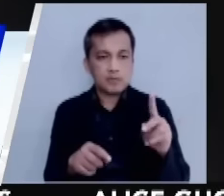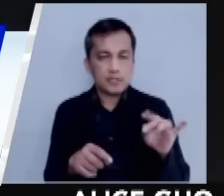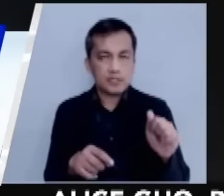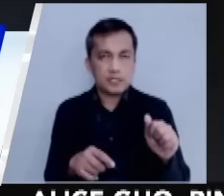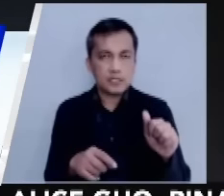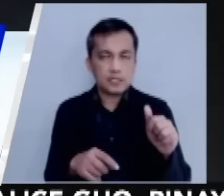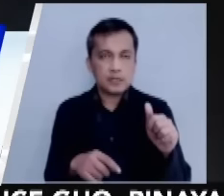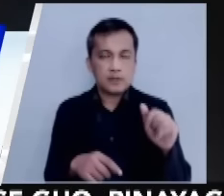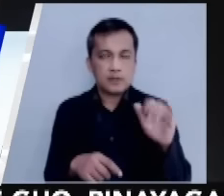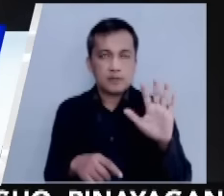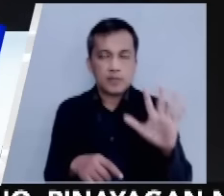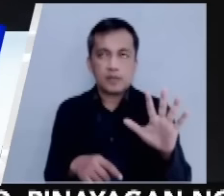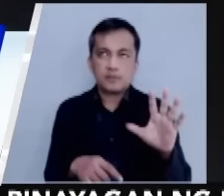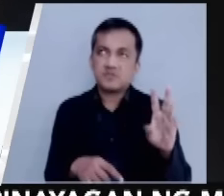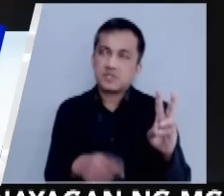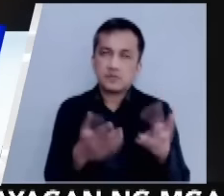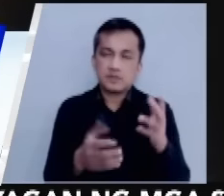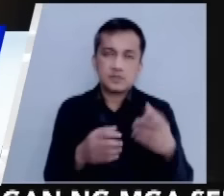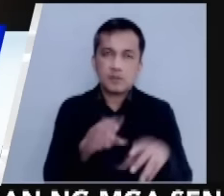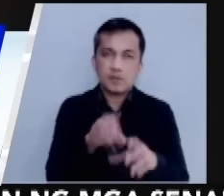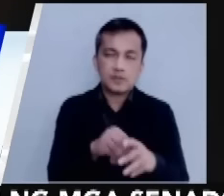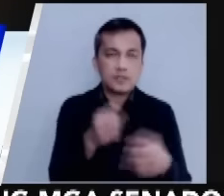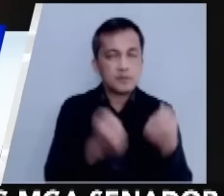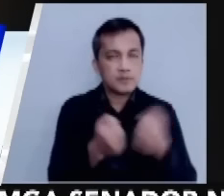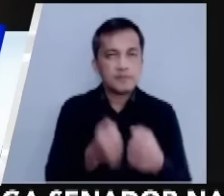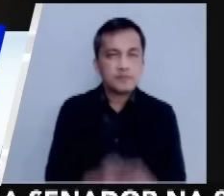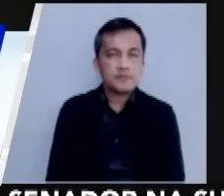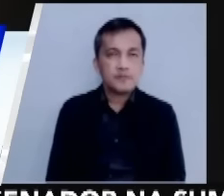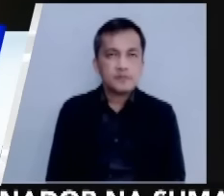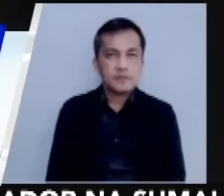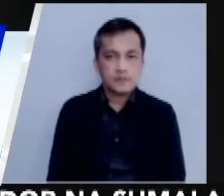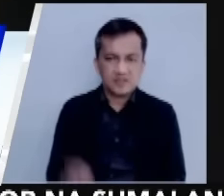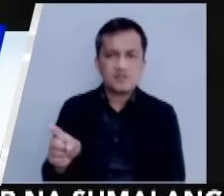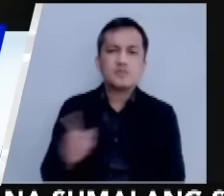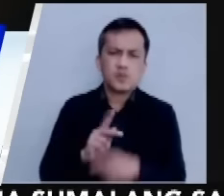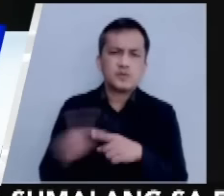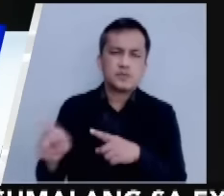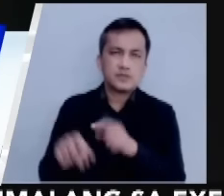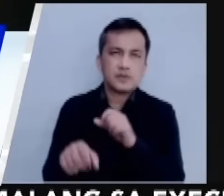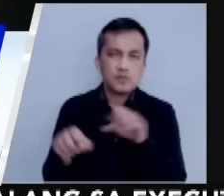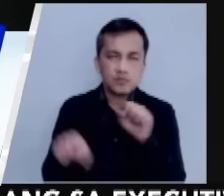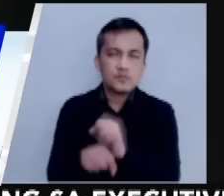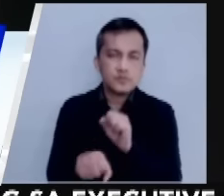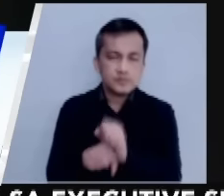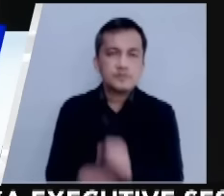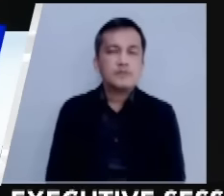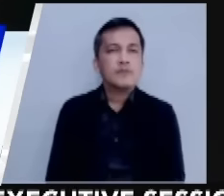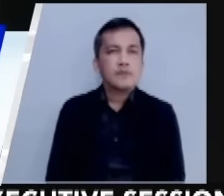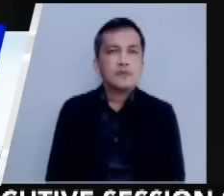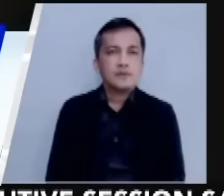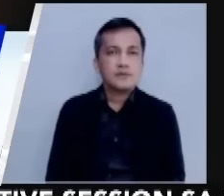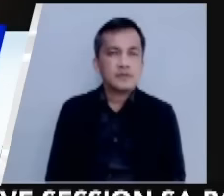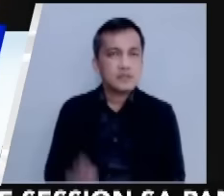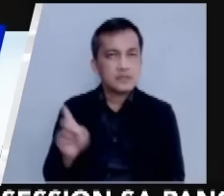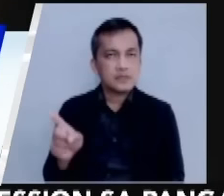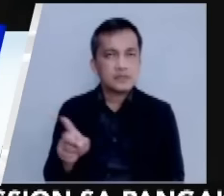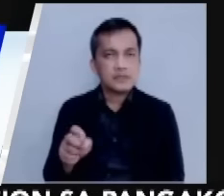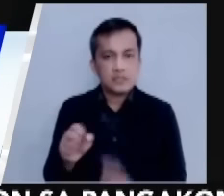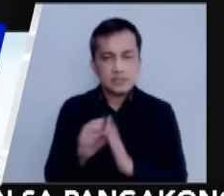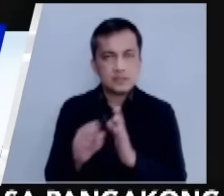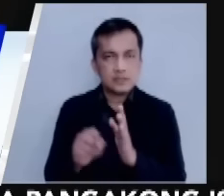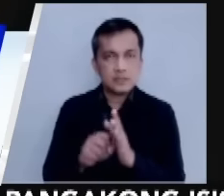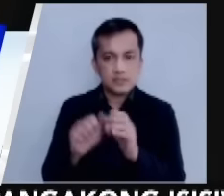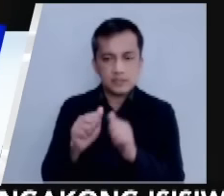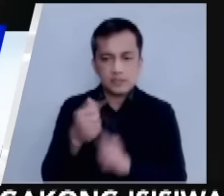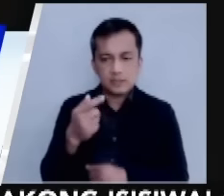driver. That has to be a professional operation. And that's probably a state agency that we demand that the police